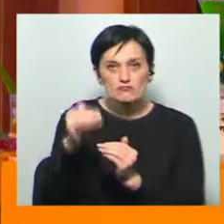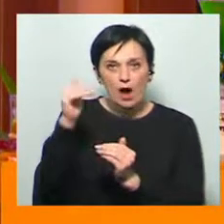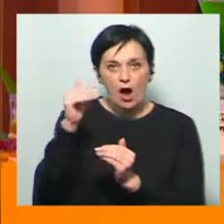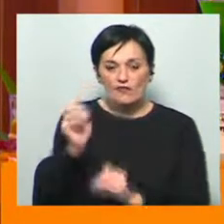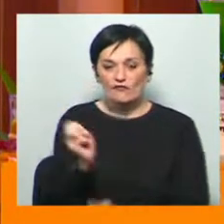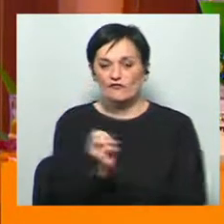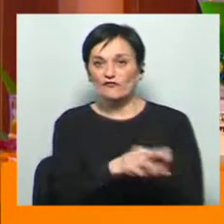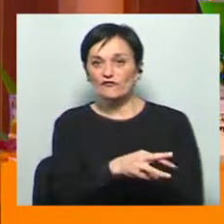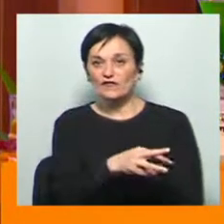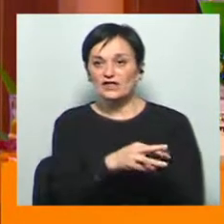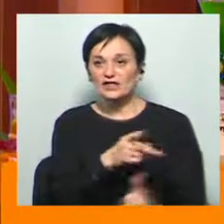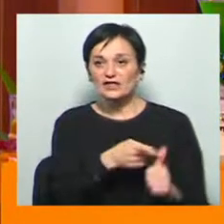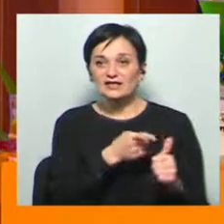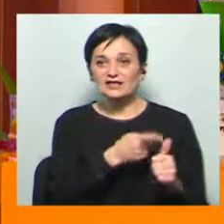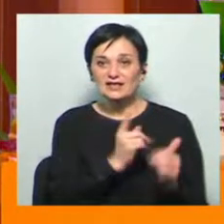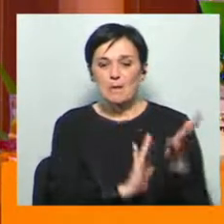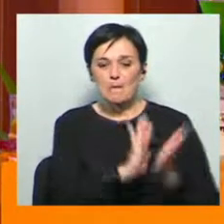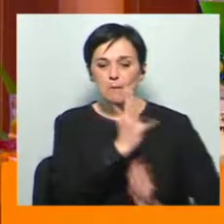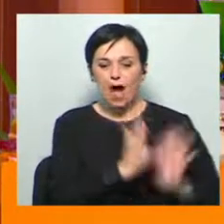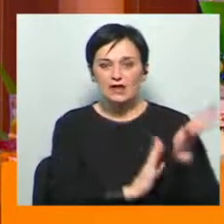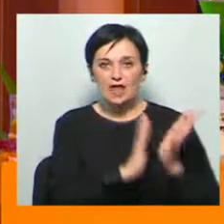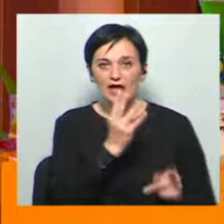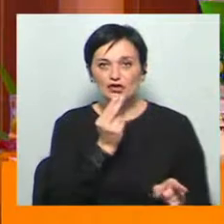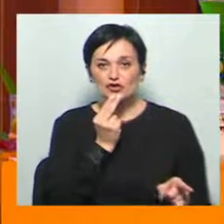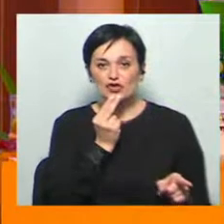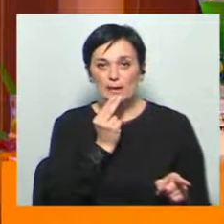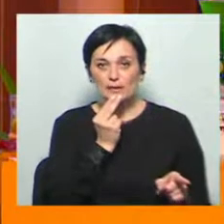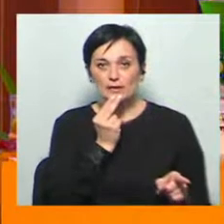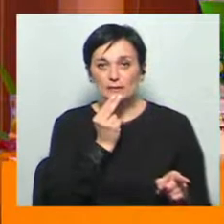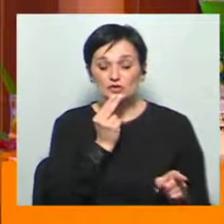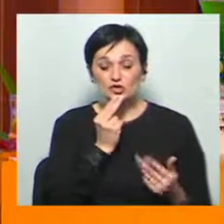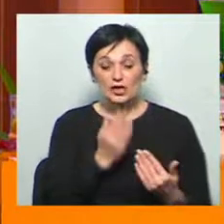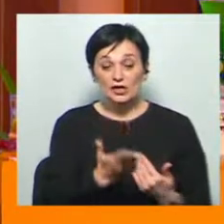ვიდრე ეგრეთ წოდებულ ბალახიჭამიებს. და შედეგად